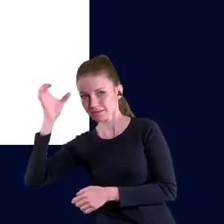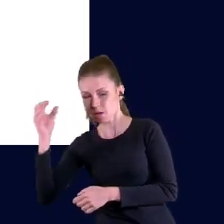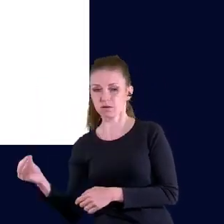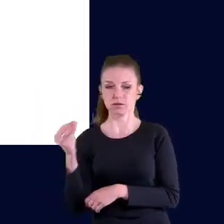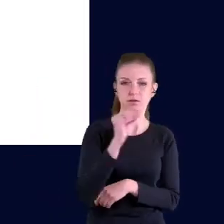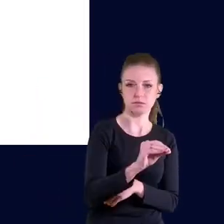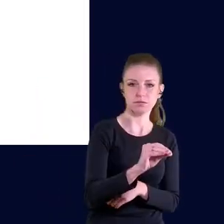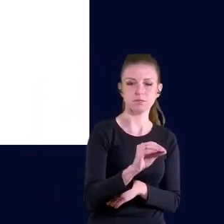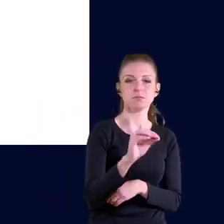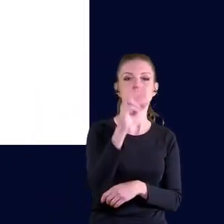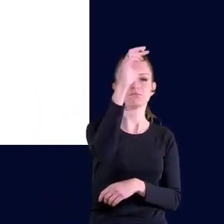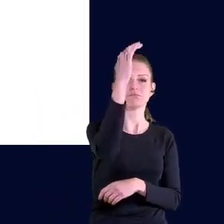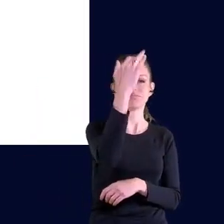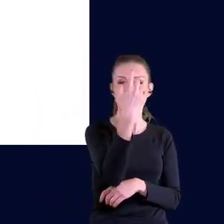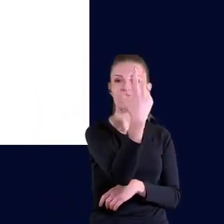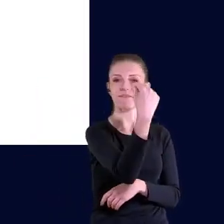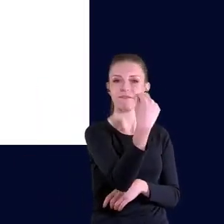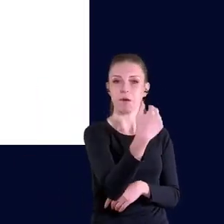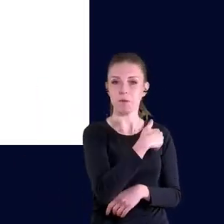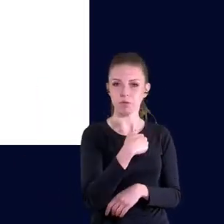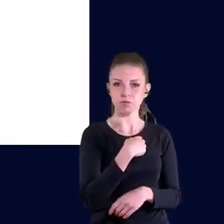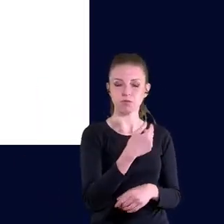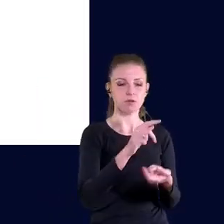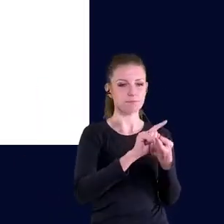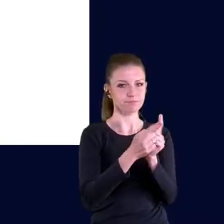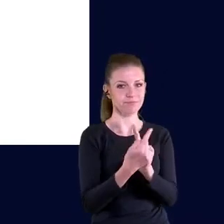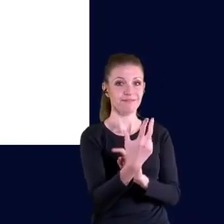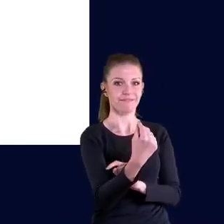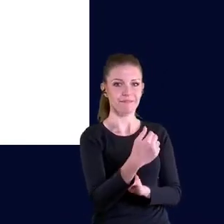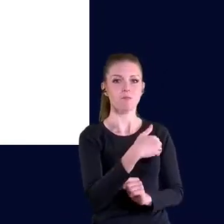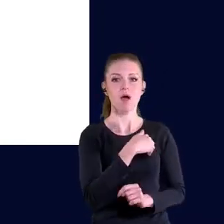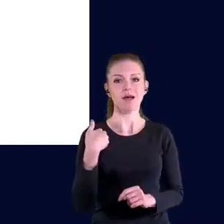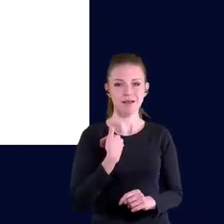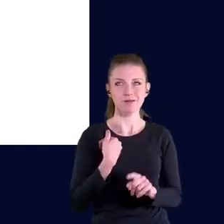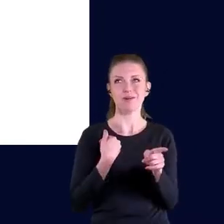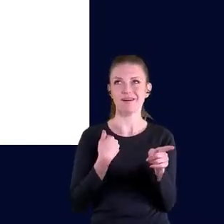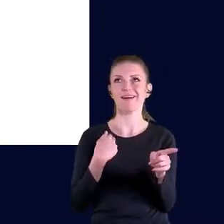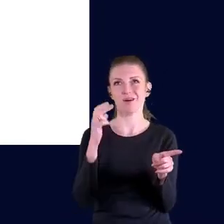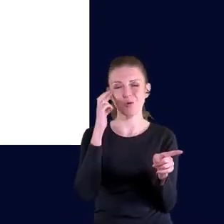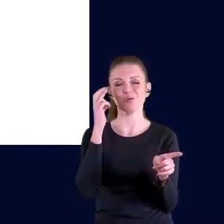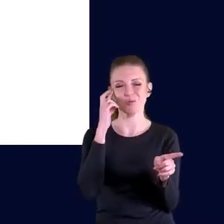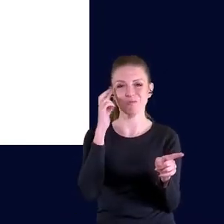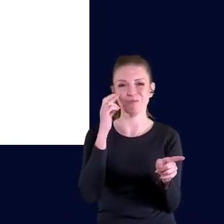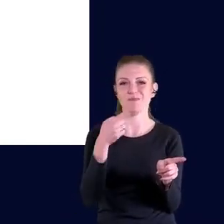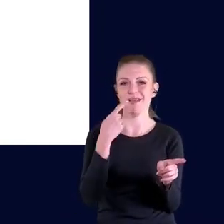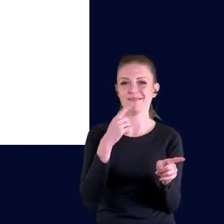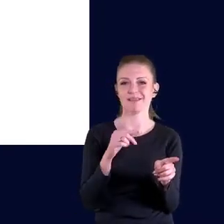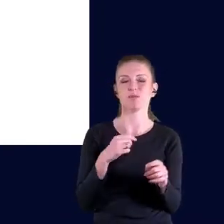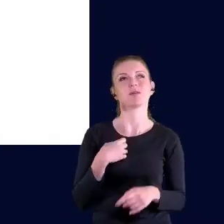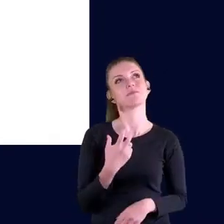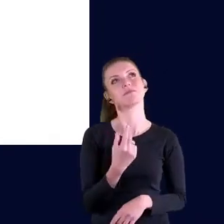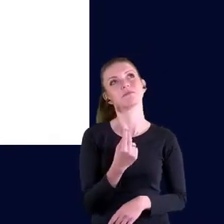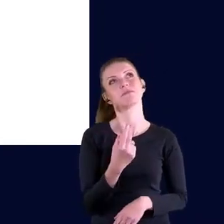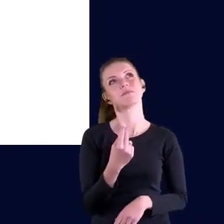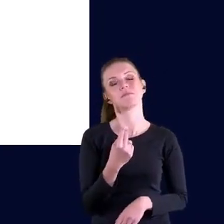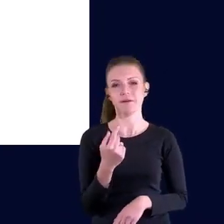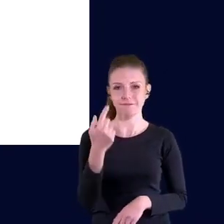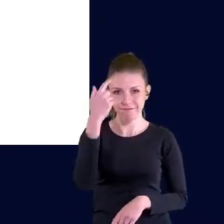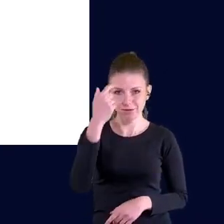symbolem tutaj symbole skróty staraliśmy się rozpisywać